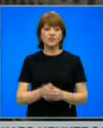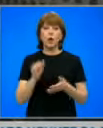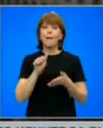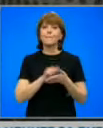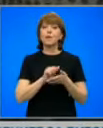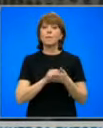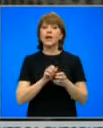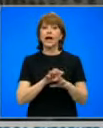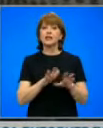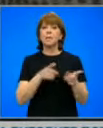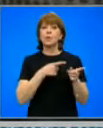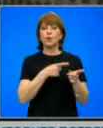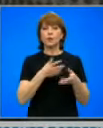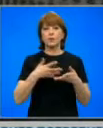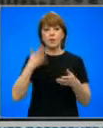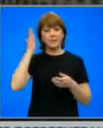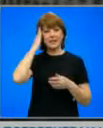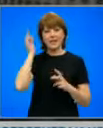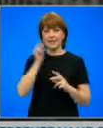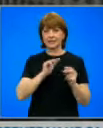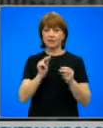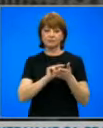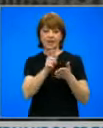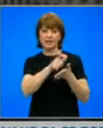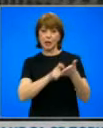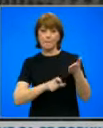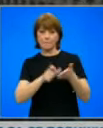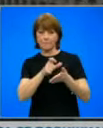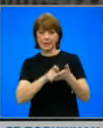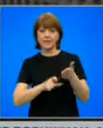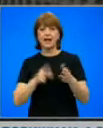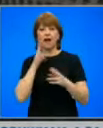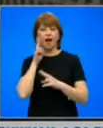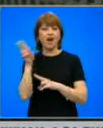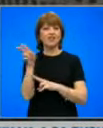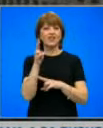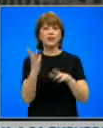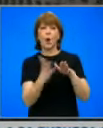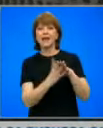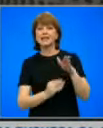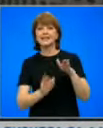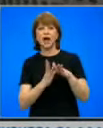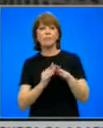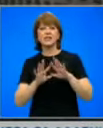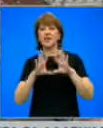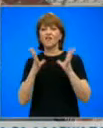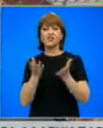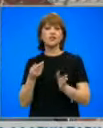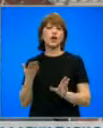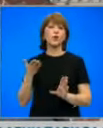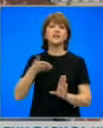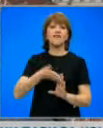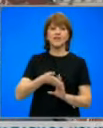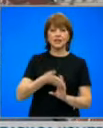Публикации, че прокуратурата е поискала от Министерския съвет списък, а отнесъл видеозаписи на всички, които са влизали в сградата на правителството в периода от